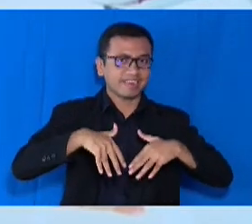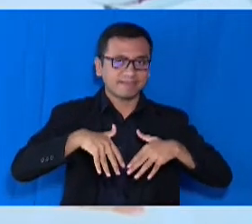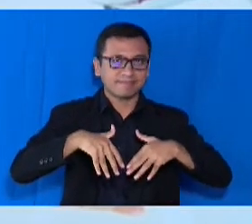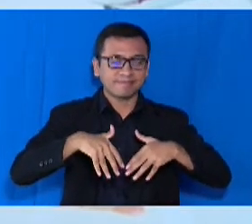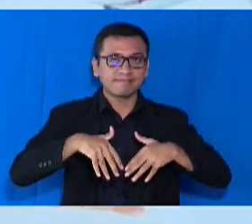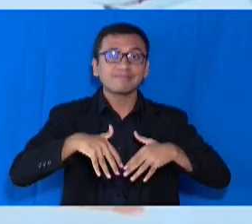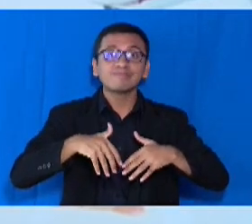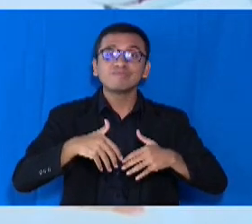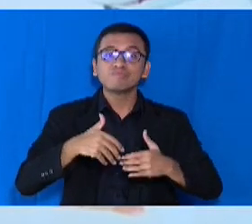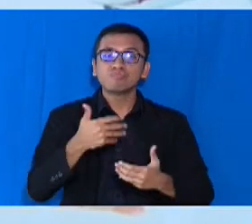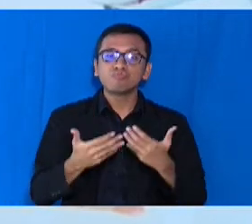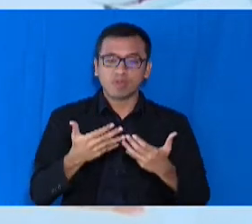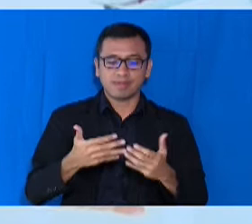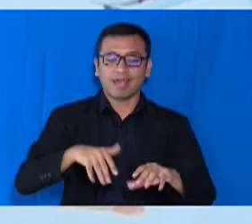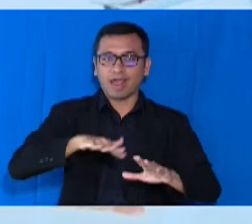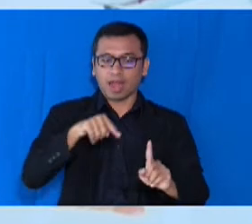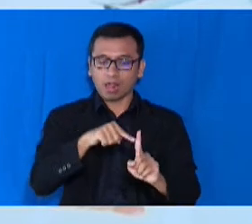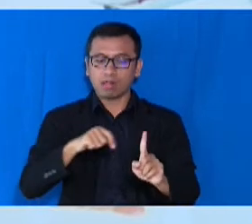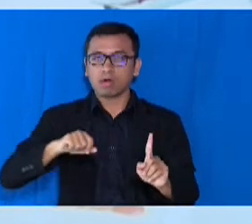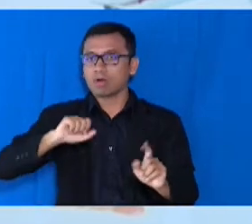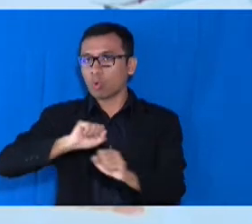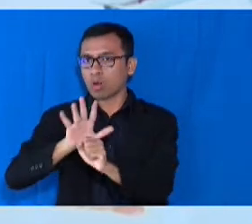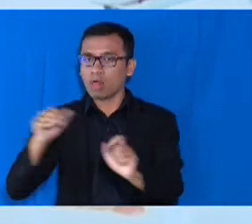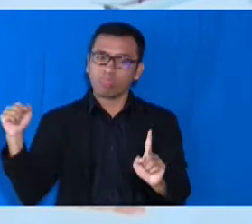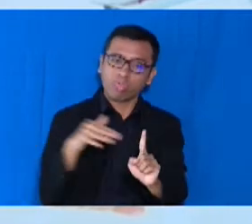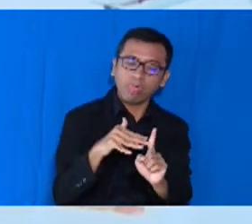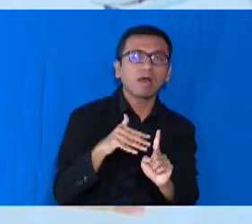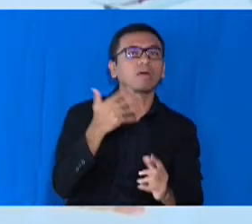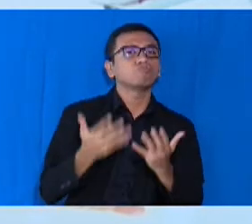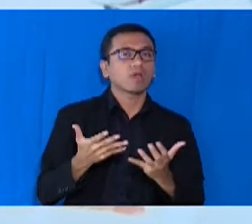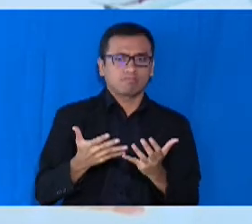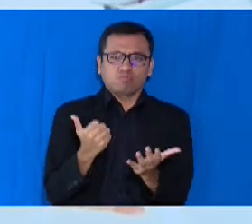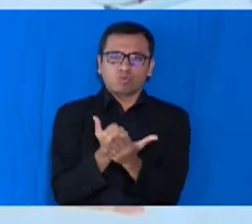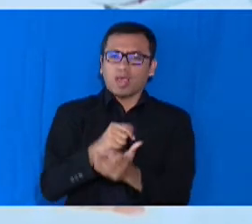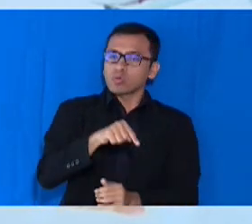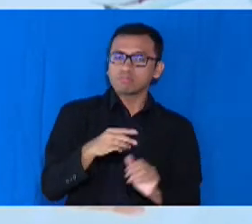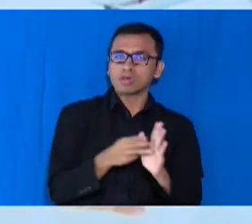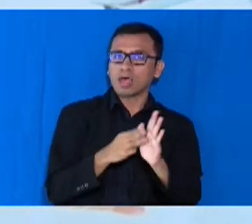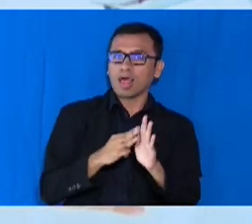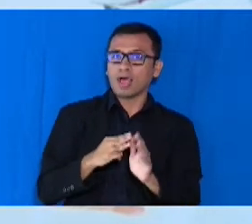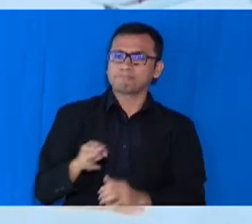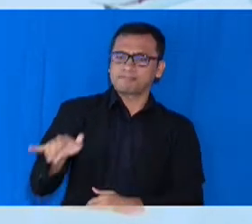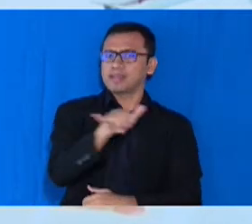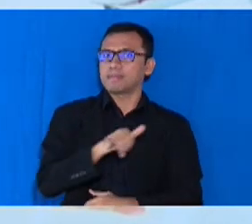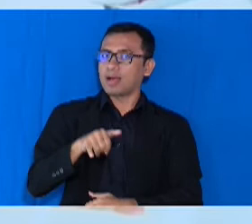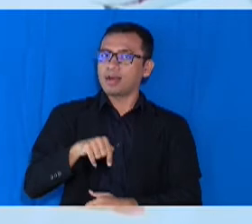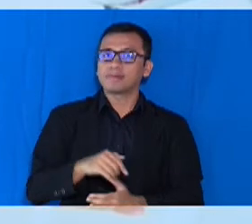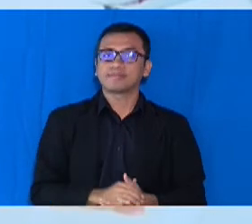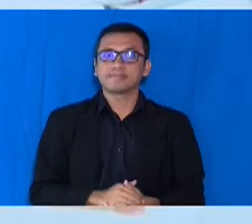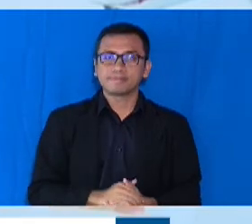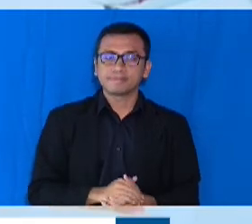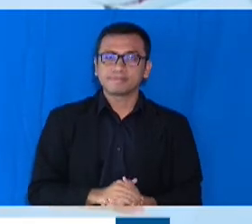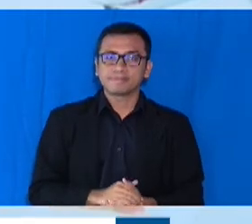keluarga, terutama keluarga yang sangat rentan, sangat dibutuhkan. Keluarga besar, terutama bagi keluarga yang